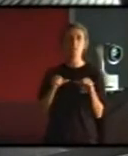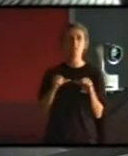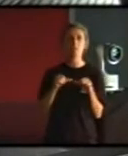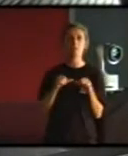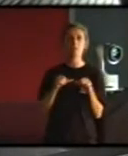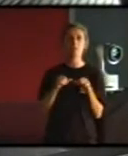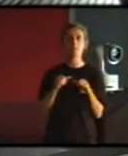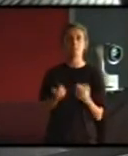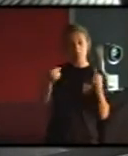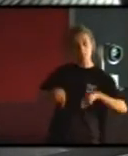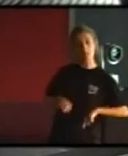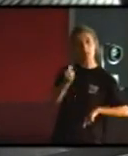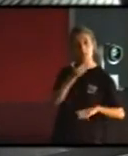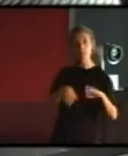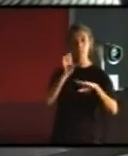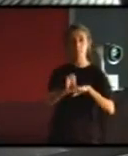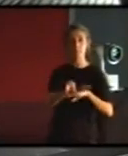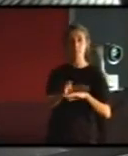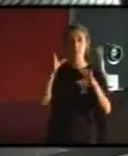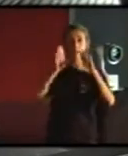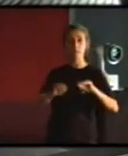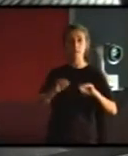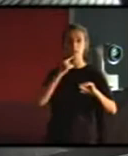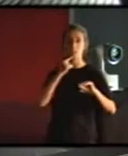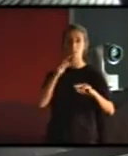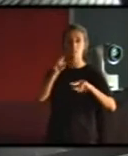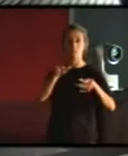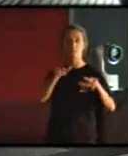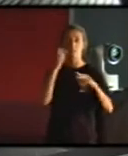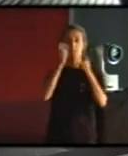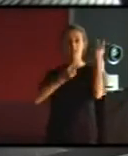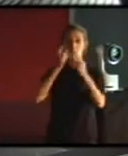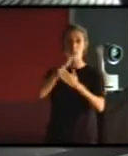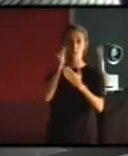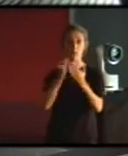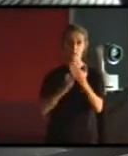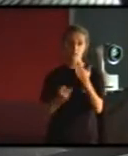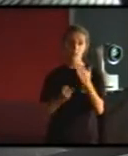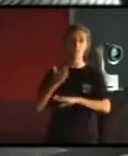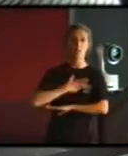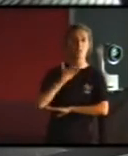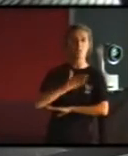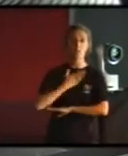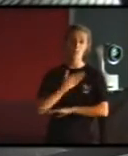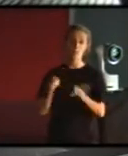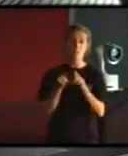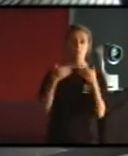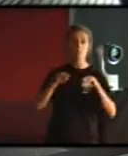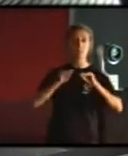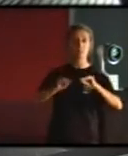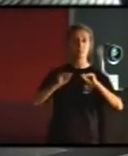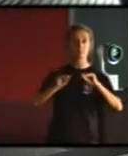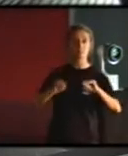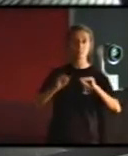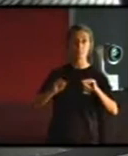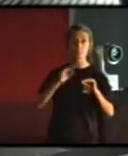l'État qui a financé une installation muséographique qui sert comme un lieu d'enseignement, de